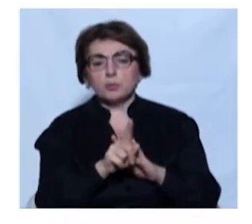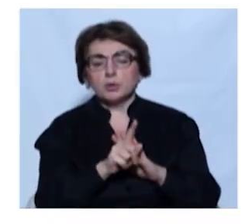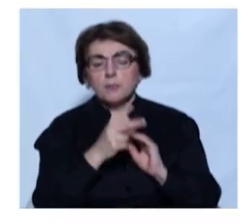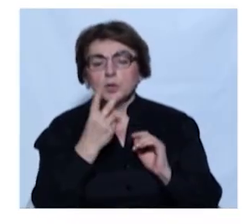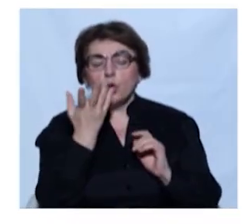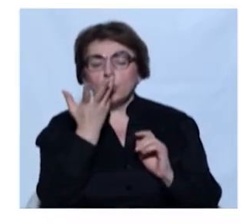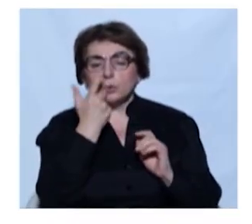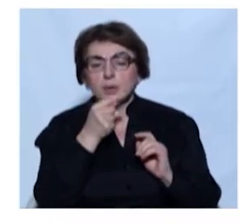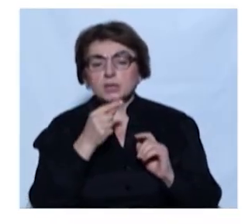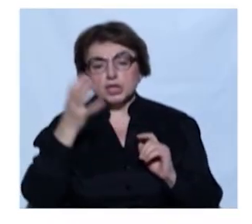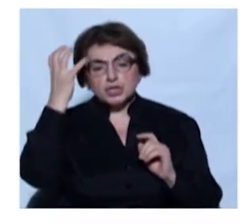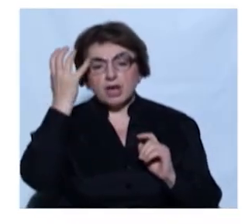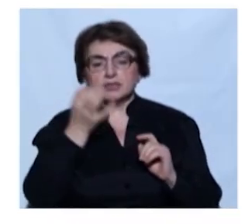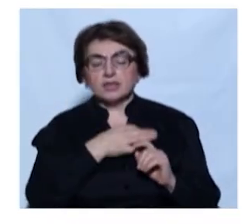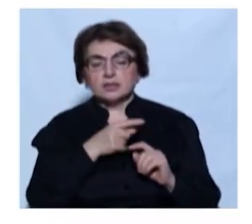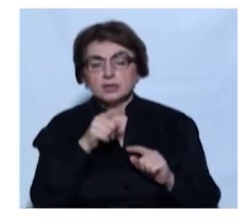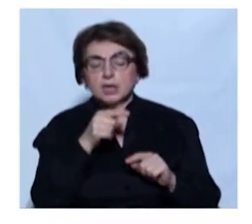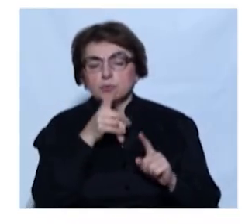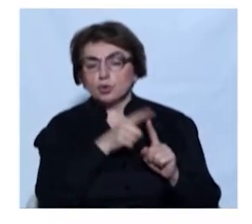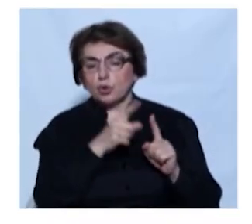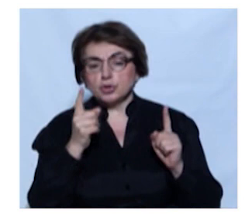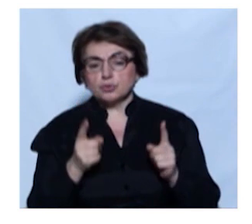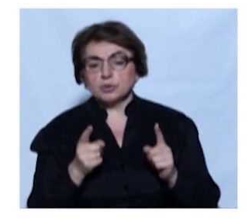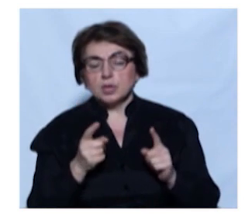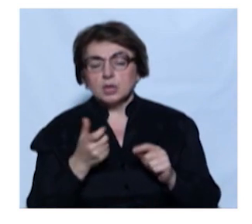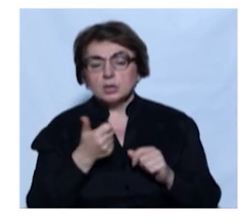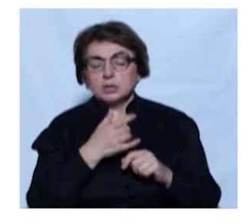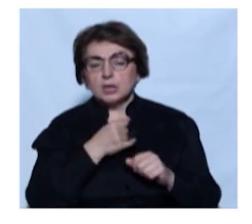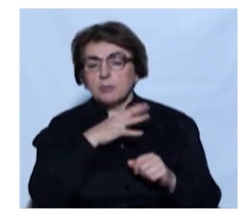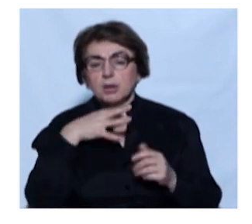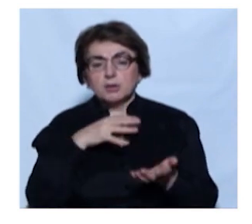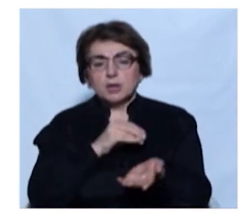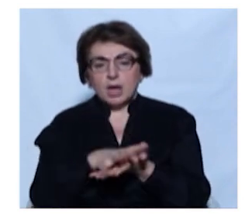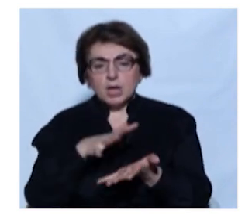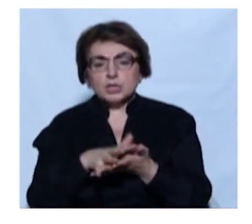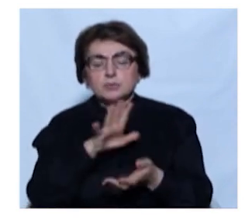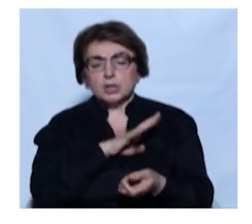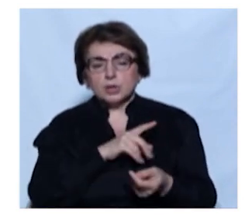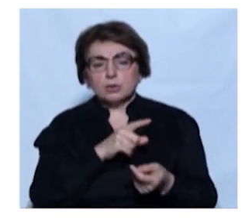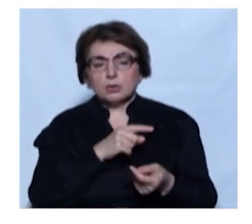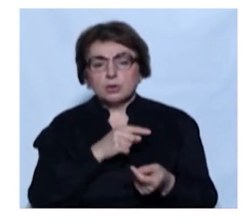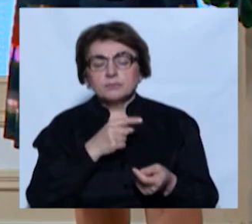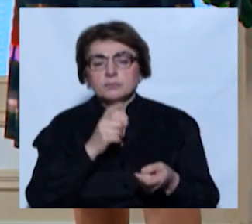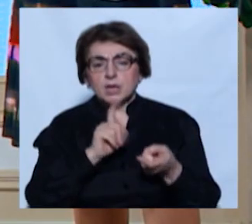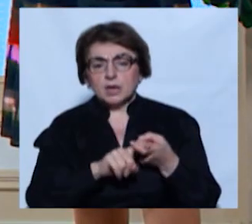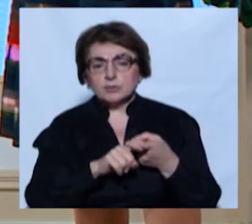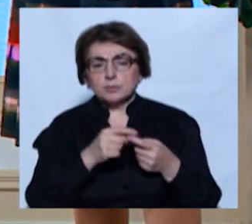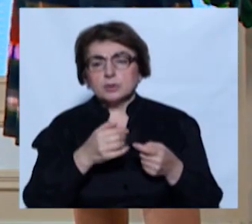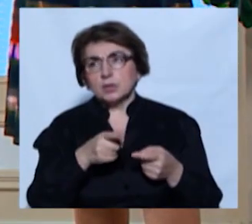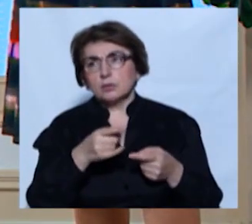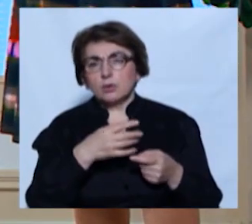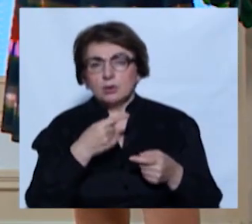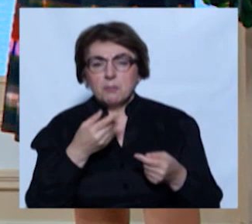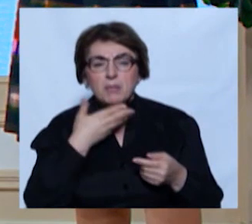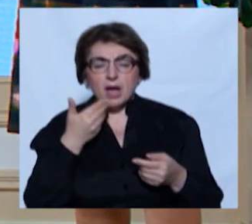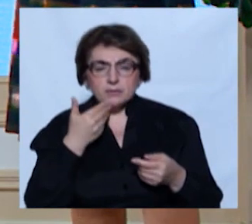ორი ფერისგან, შავი და თეთრი და იმ პერიოდისთვის ერთგვარ ხარჯებთანაც კი იყო, რომ უფრო მარტივად და ნაკლებ